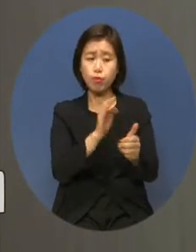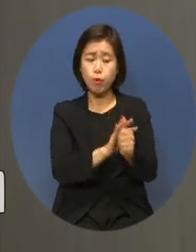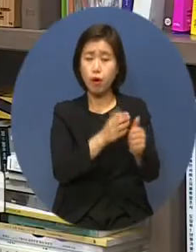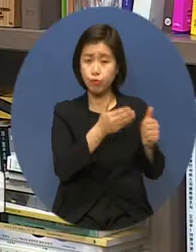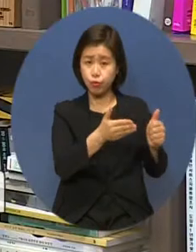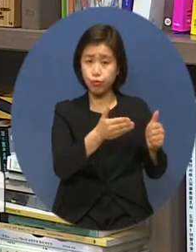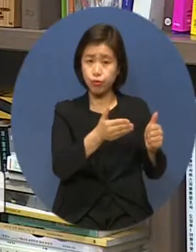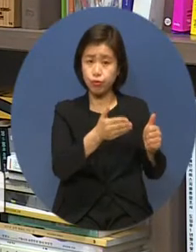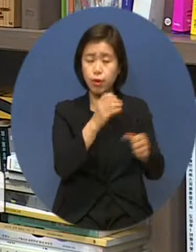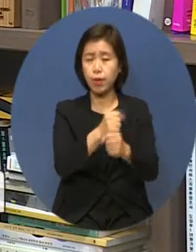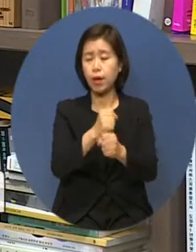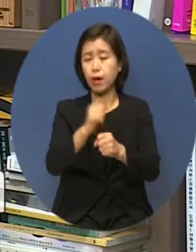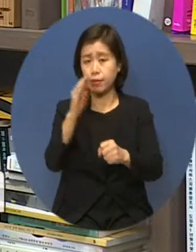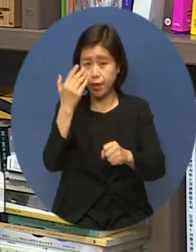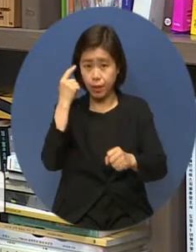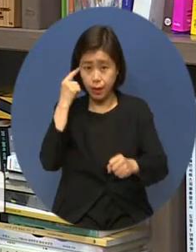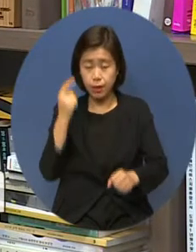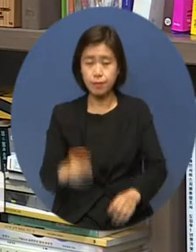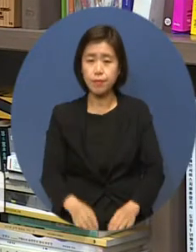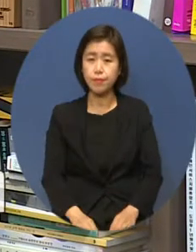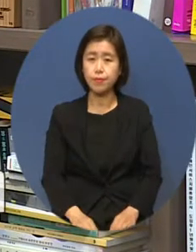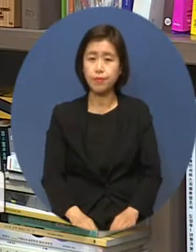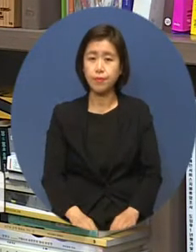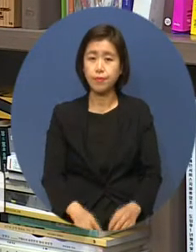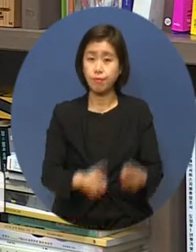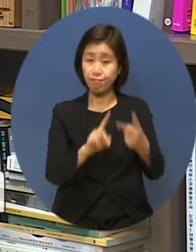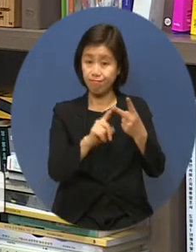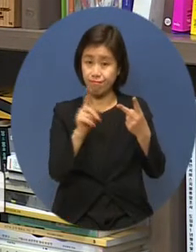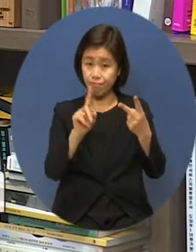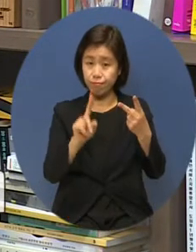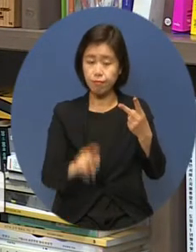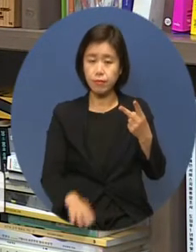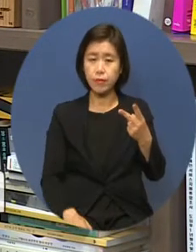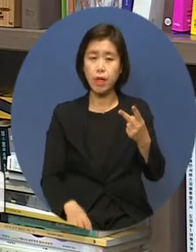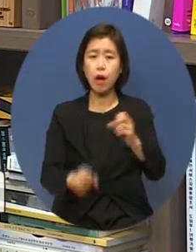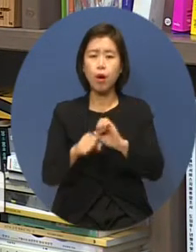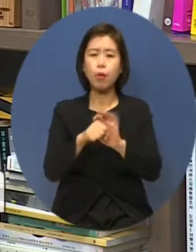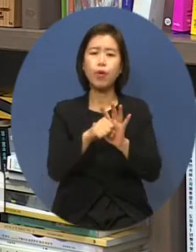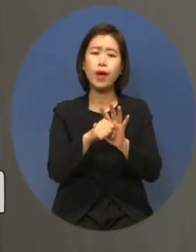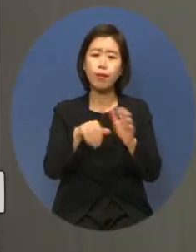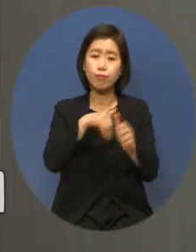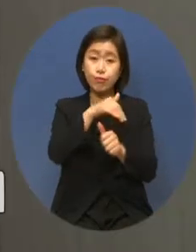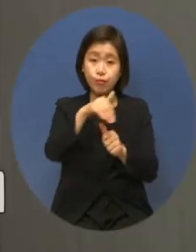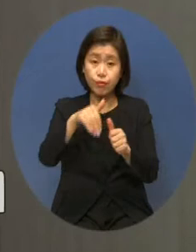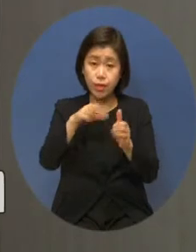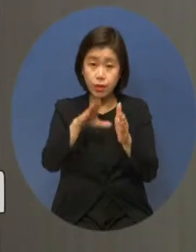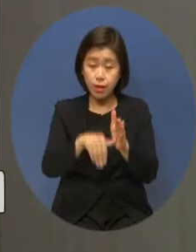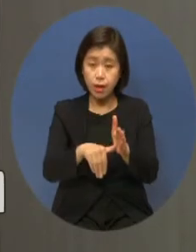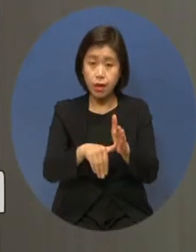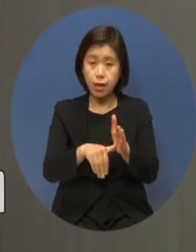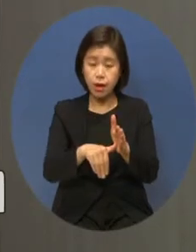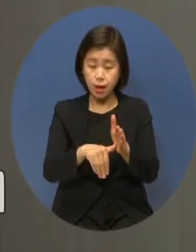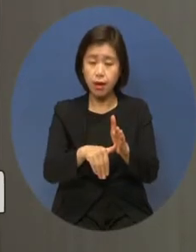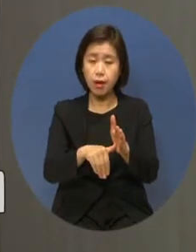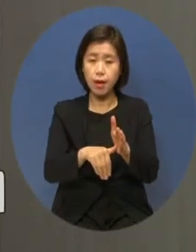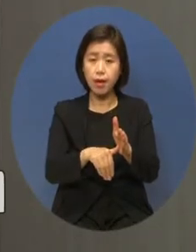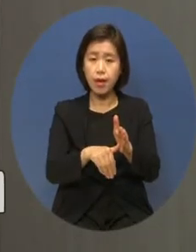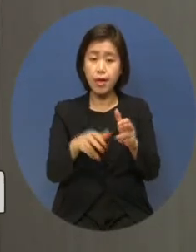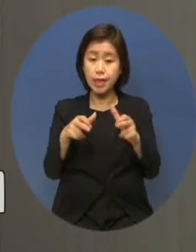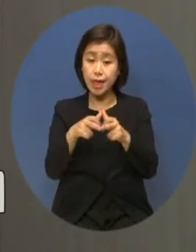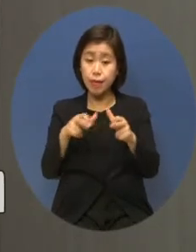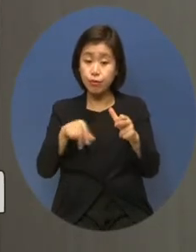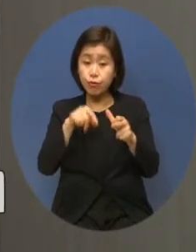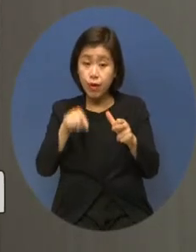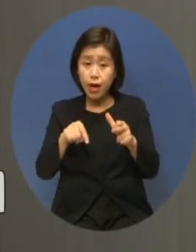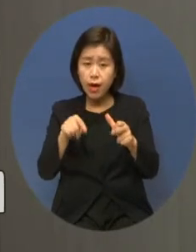법이고요. 그리고, 한 가지 더는 이 코로나 상황에서 사실은 장애인들이 특히나 시설에 거주하고